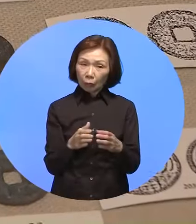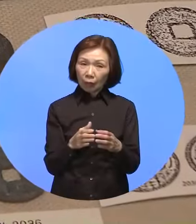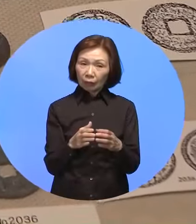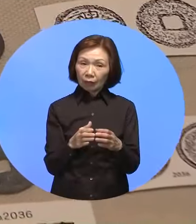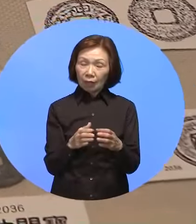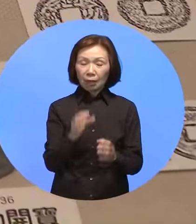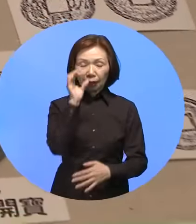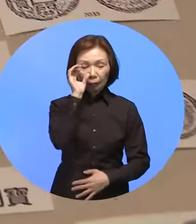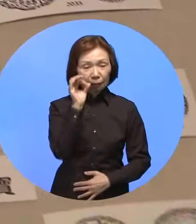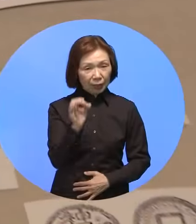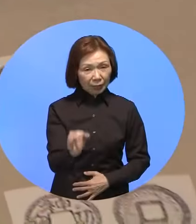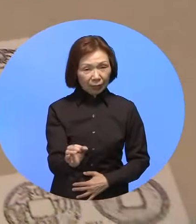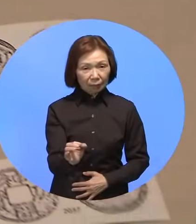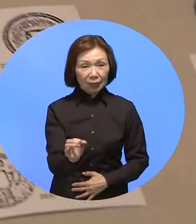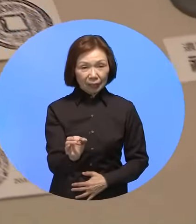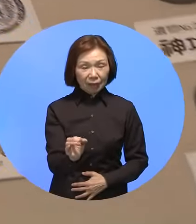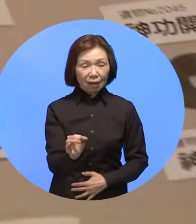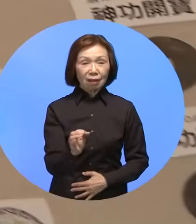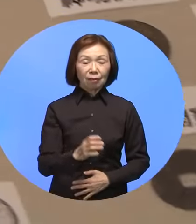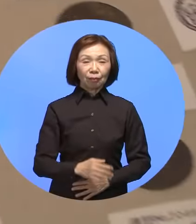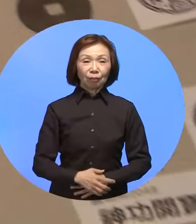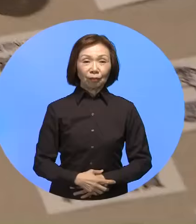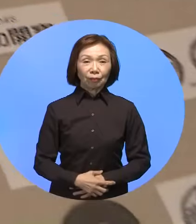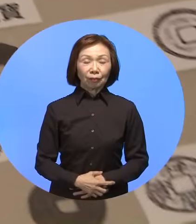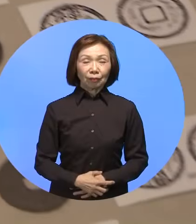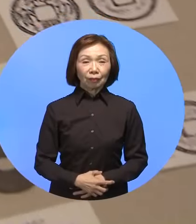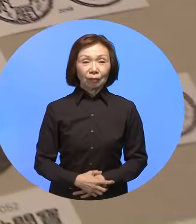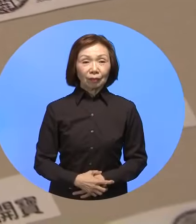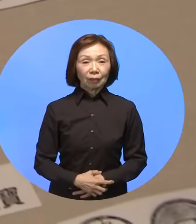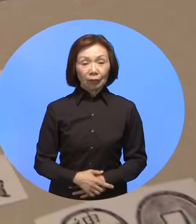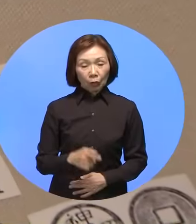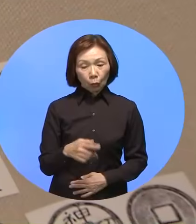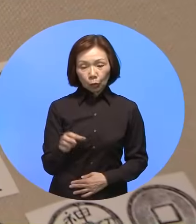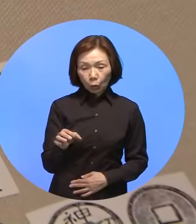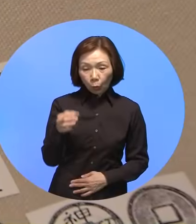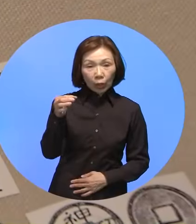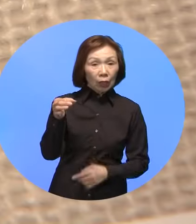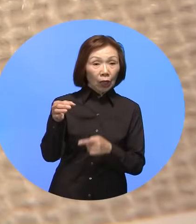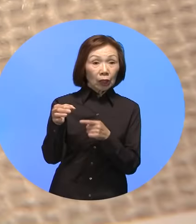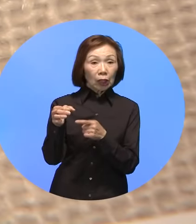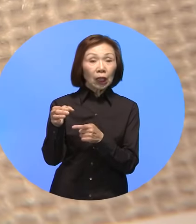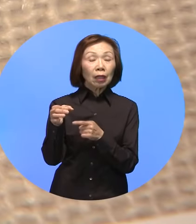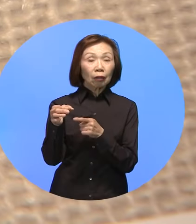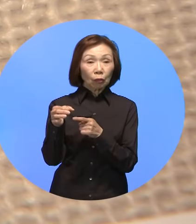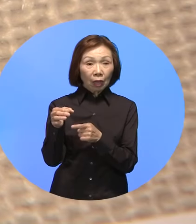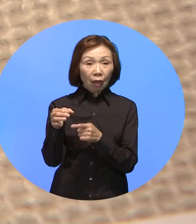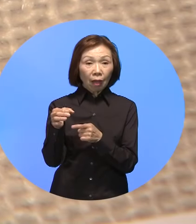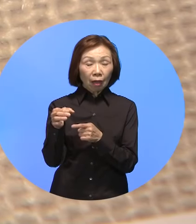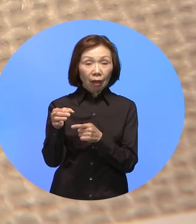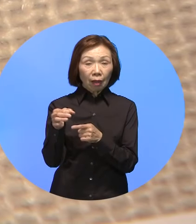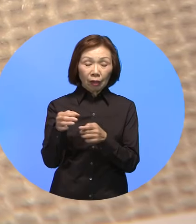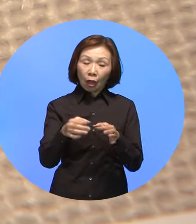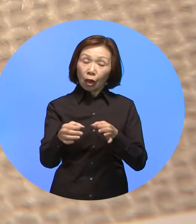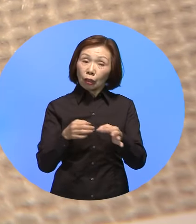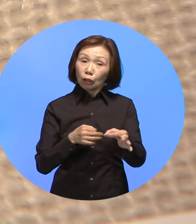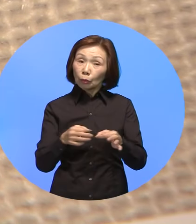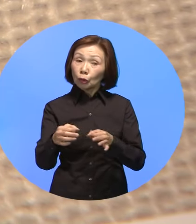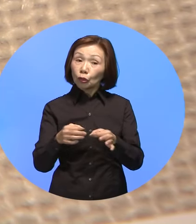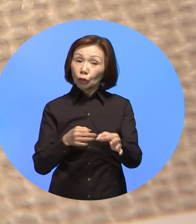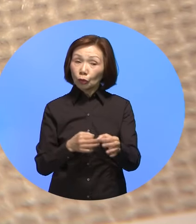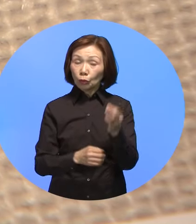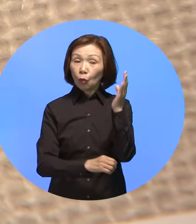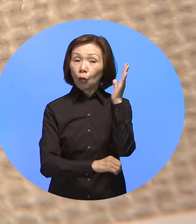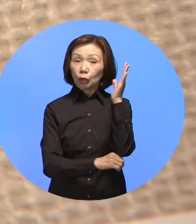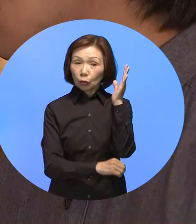大量に出てきますこうしたお金が出てきたことによって物流のですね